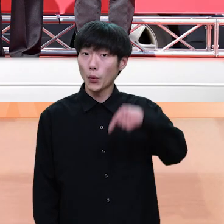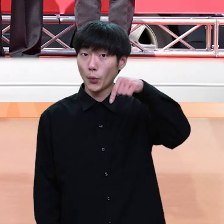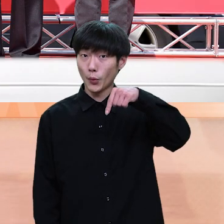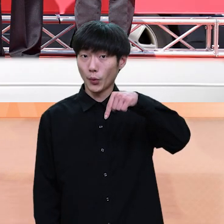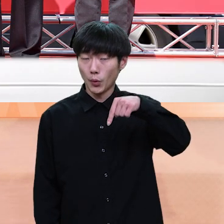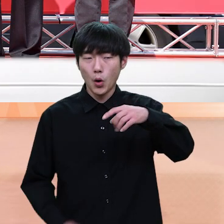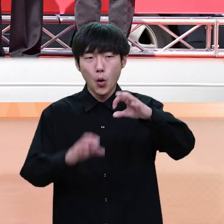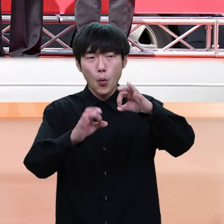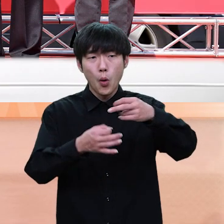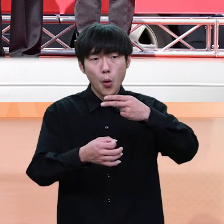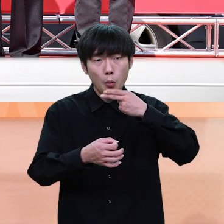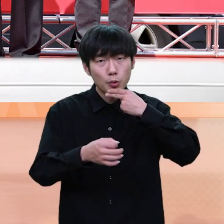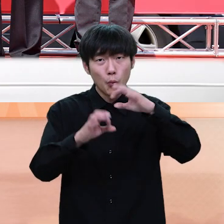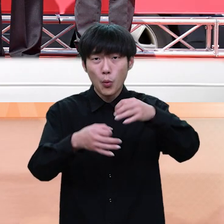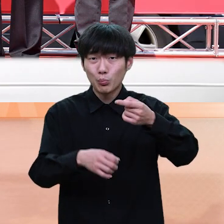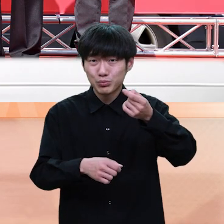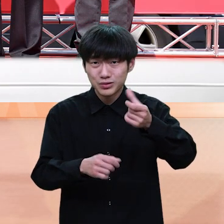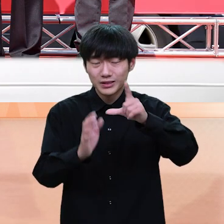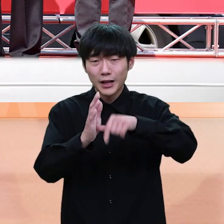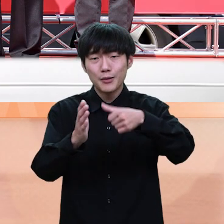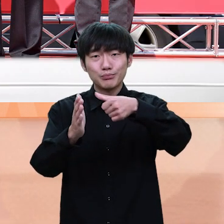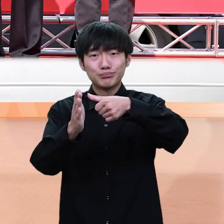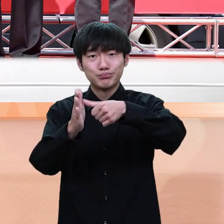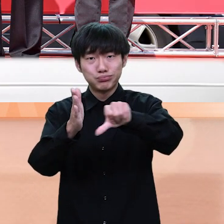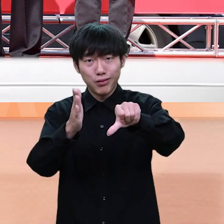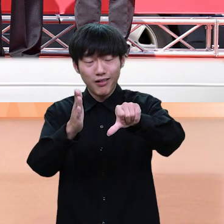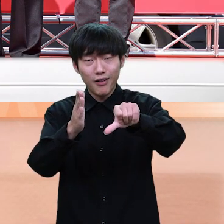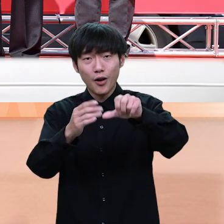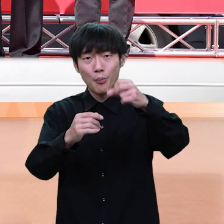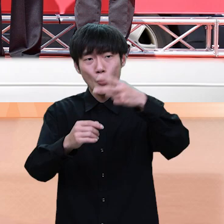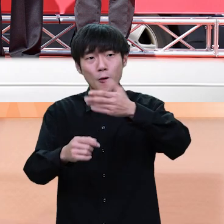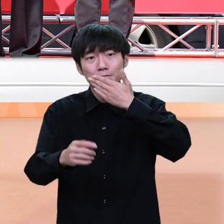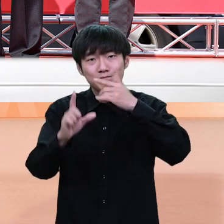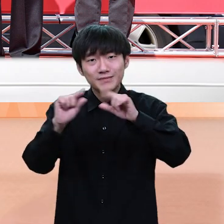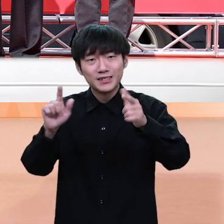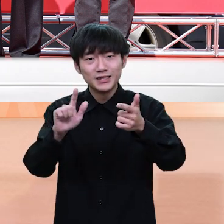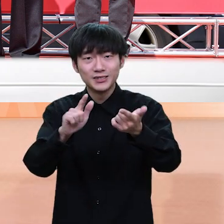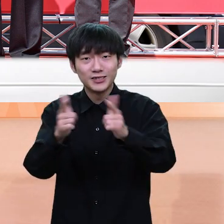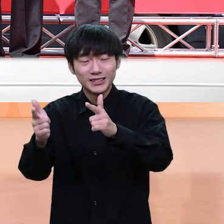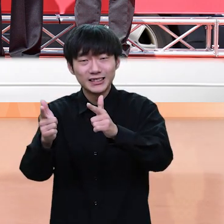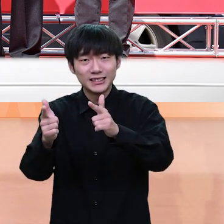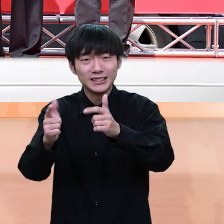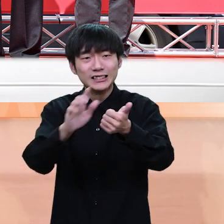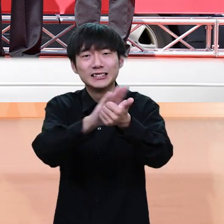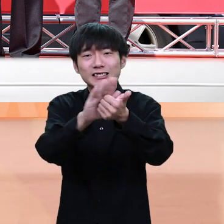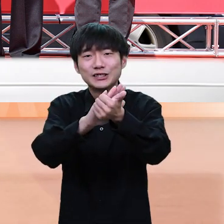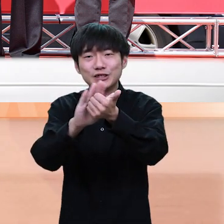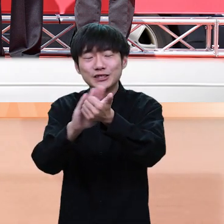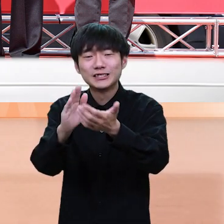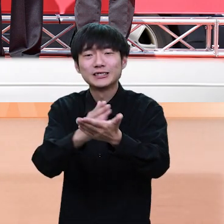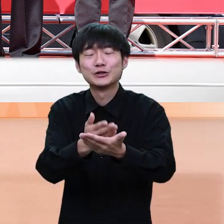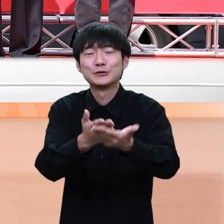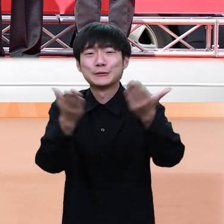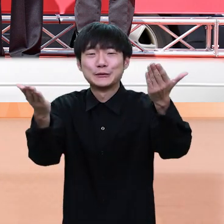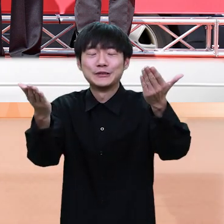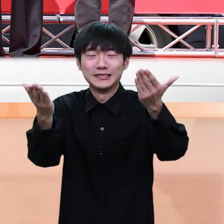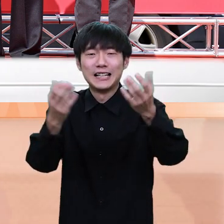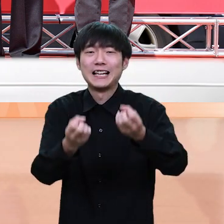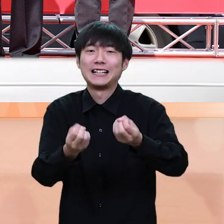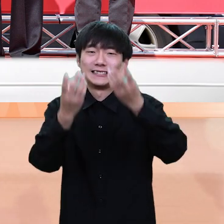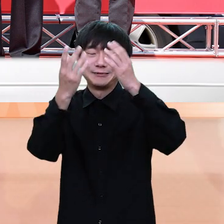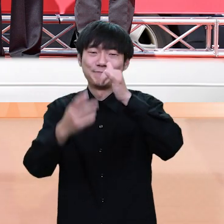구로구가 저소득 가정에게 식료품과 생필품을 나눠주는 푸드마켓 행사를 열었습니다 문헌일 구로구